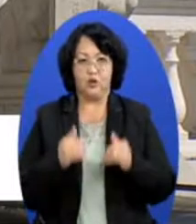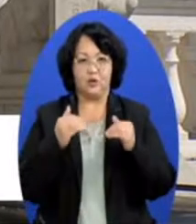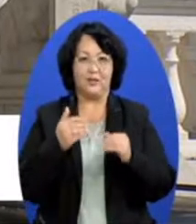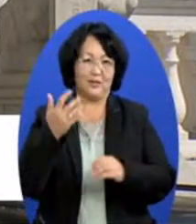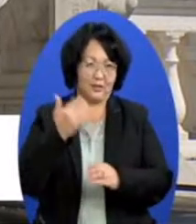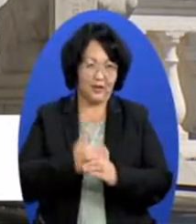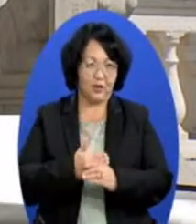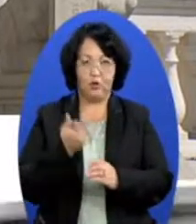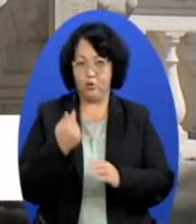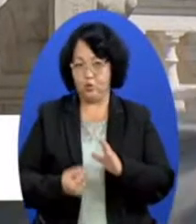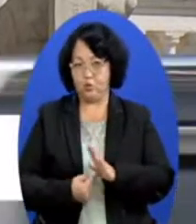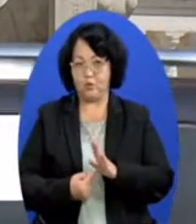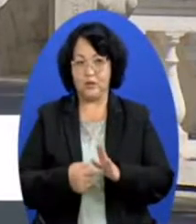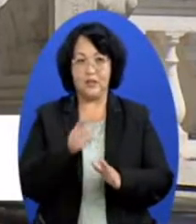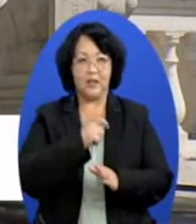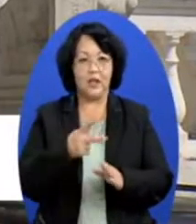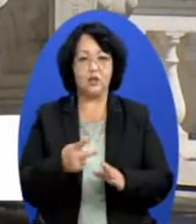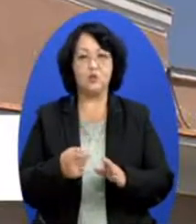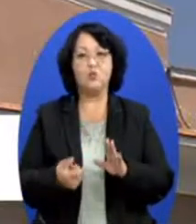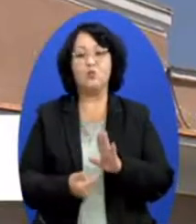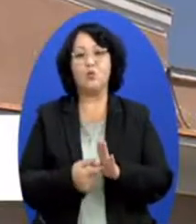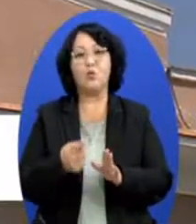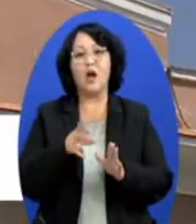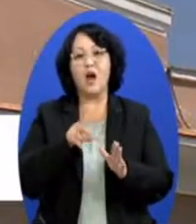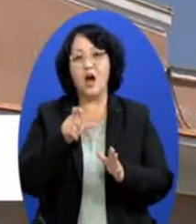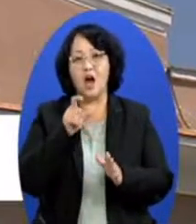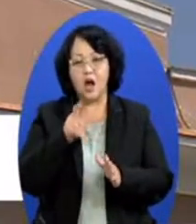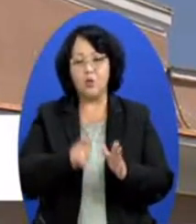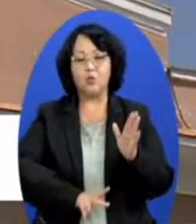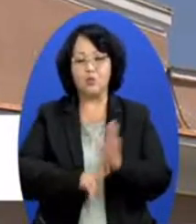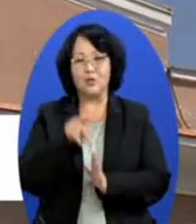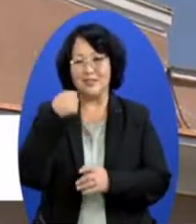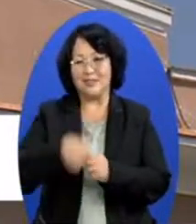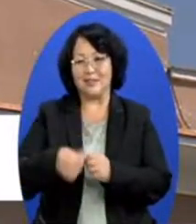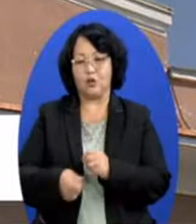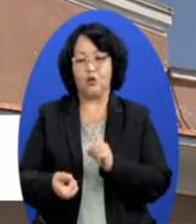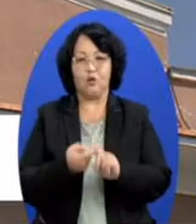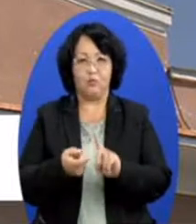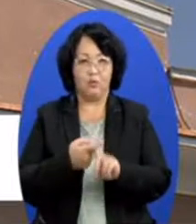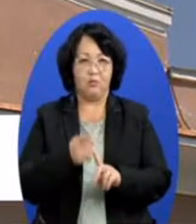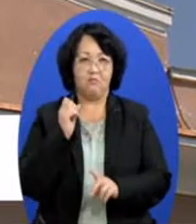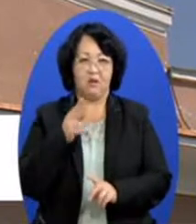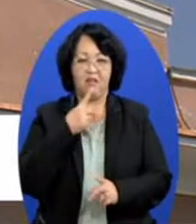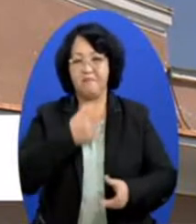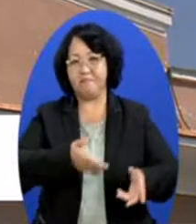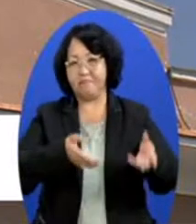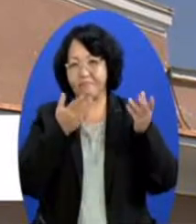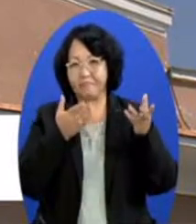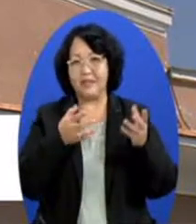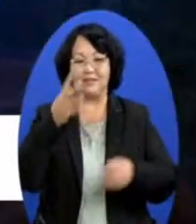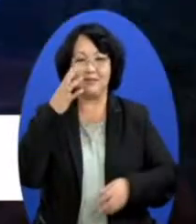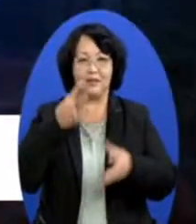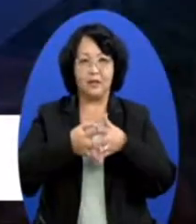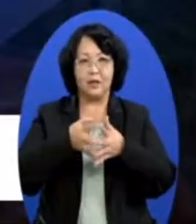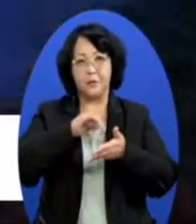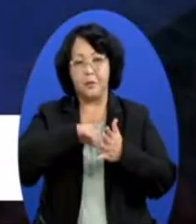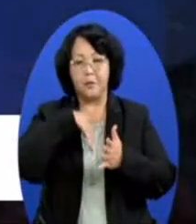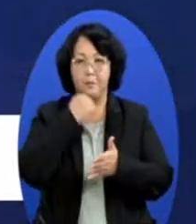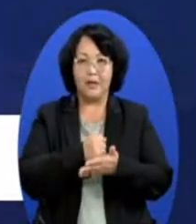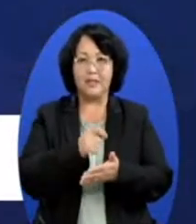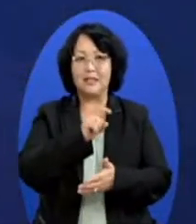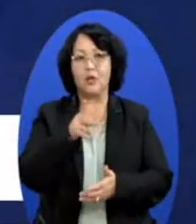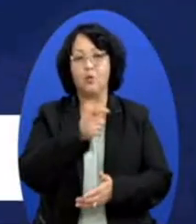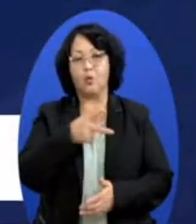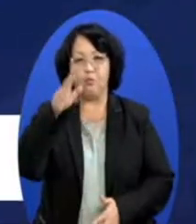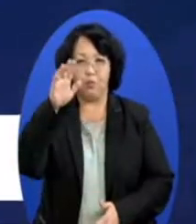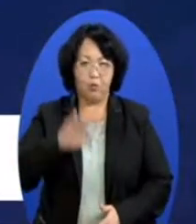байна. Үүний гол шалтгаан зээлийн хүүсүрийн зардалтай холбоотой банкны холбооныхан хэлж байгаа юм. Зээлийн хүүг бууруулах стратеги батлах тухай улс төрлийн